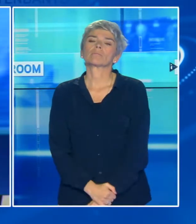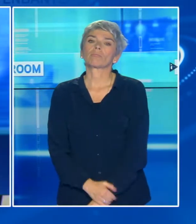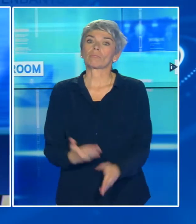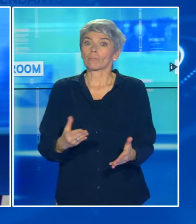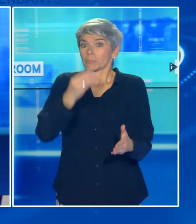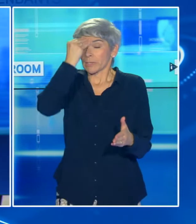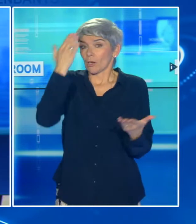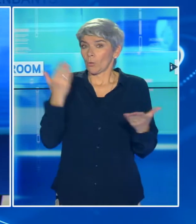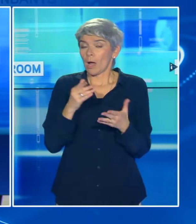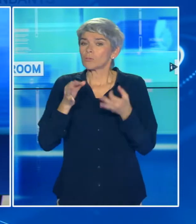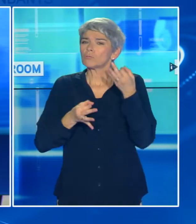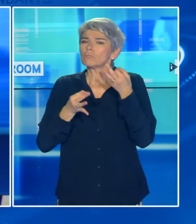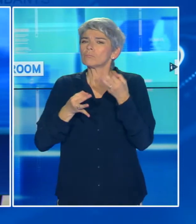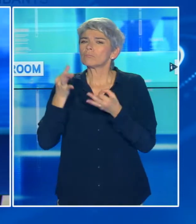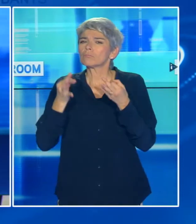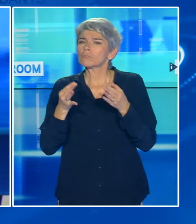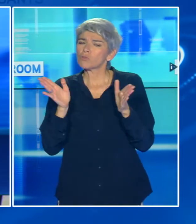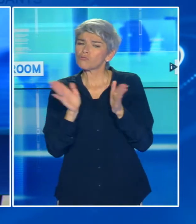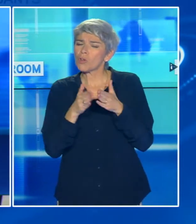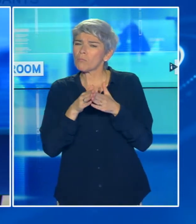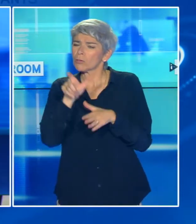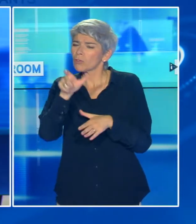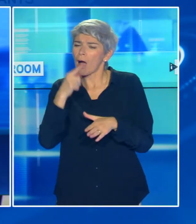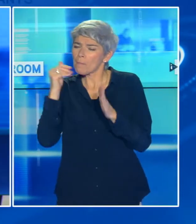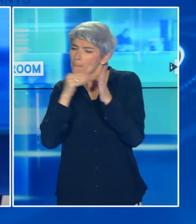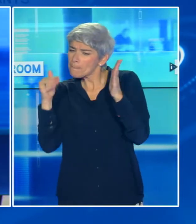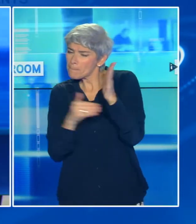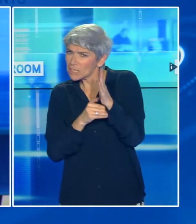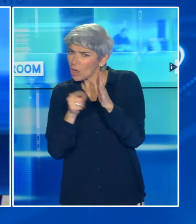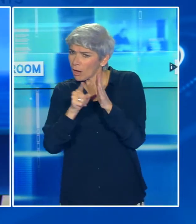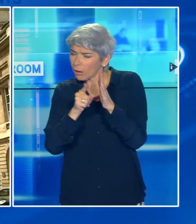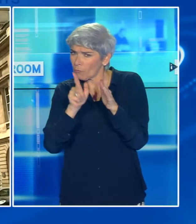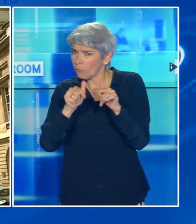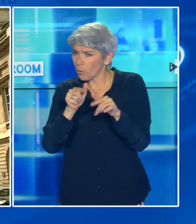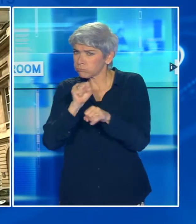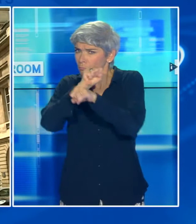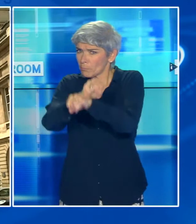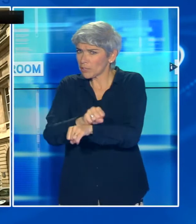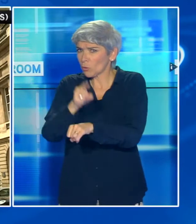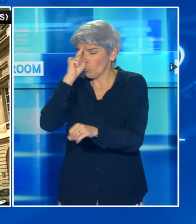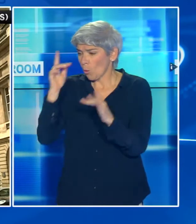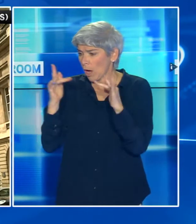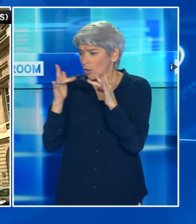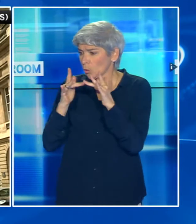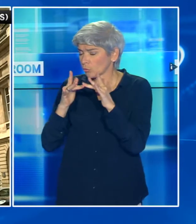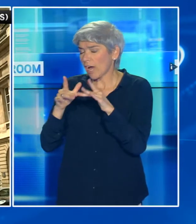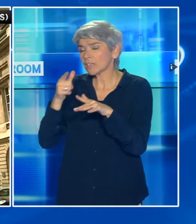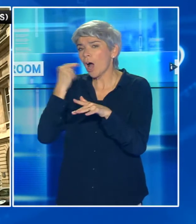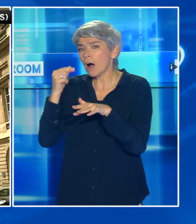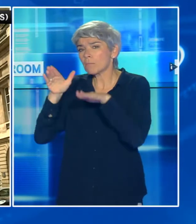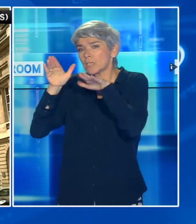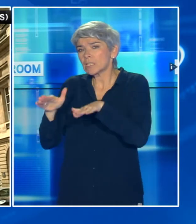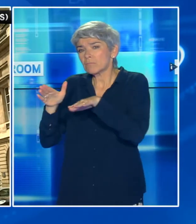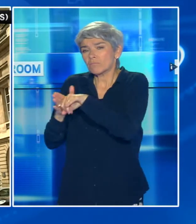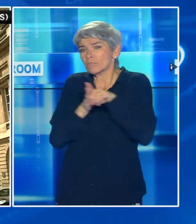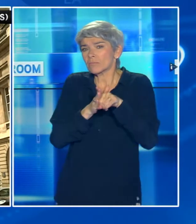l'apprendre, le parquet antiterroriste demande la détention provisoire d'un mineur déféré ce matin. Il était en contact avec le djihadiste Rachid Kassim